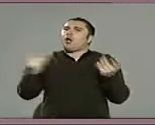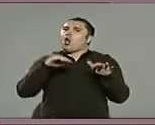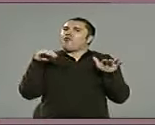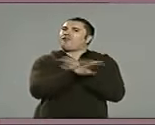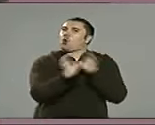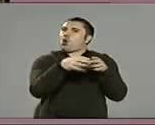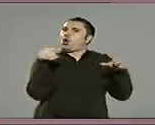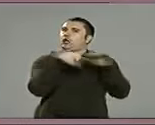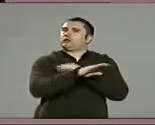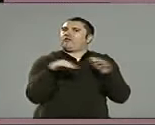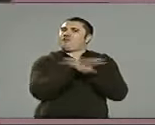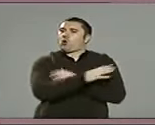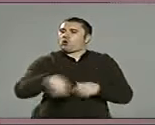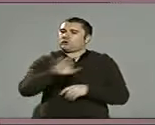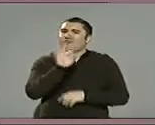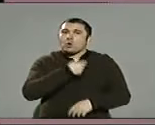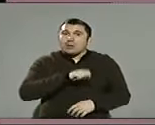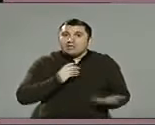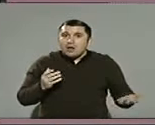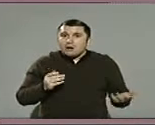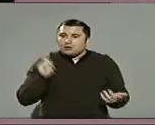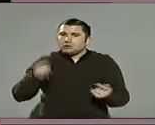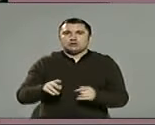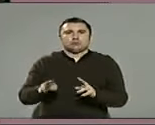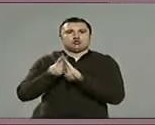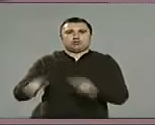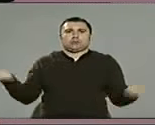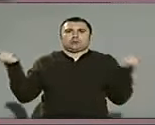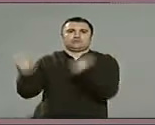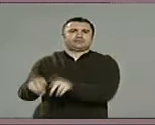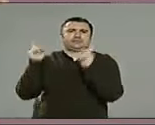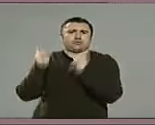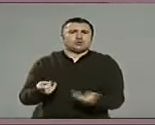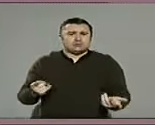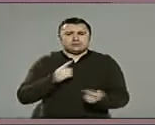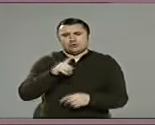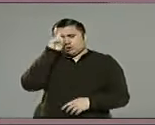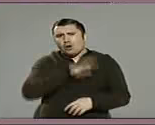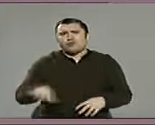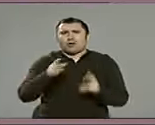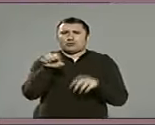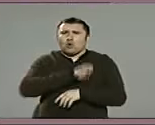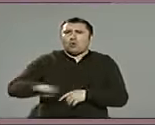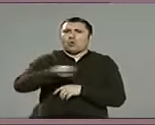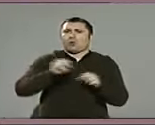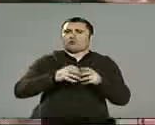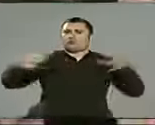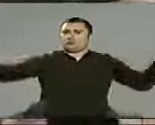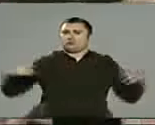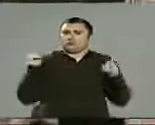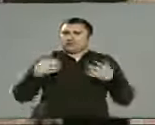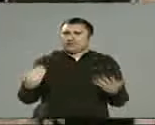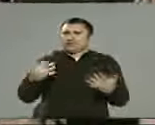für Kriminelle. Und die müssen wir stilllegen in Deutschland, in Europa und darüber hinaus, liebe Genossinnen und Genossen.